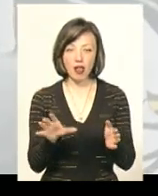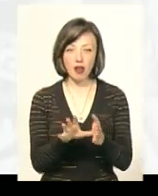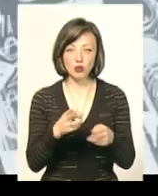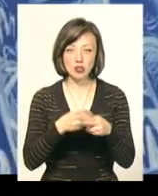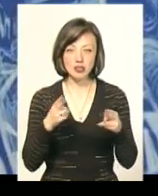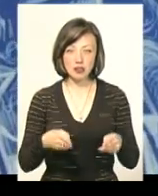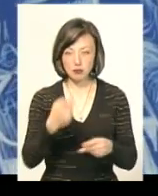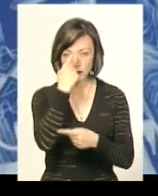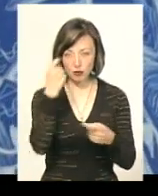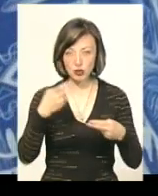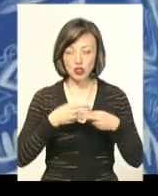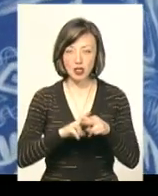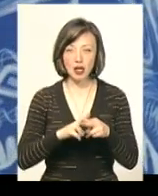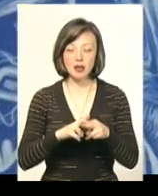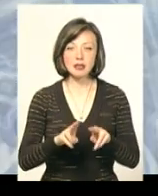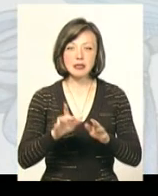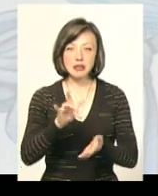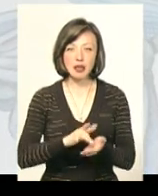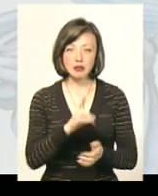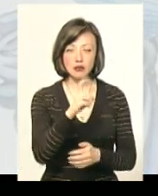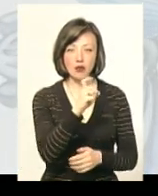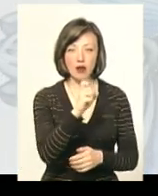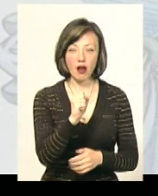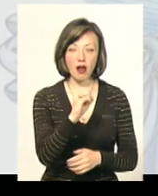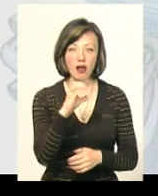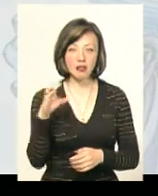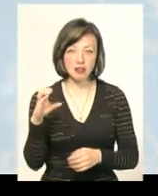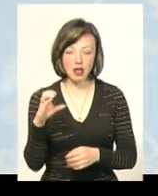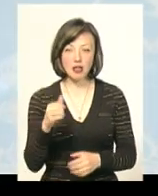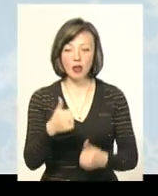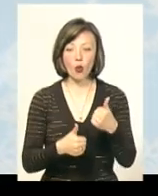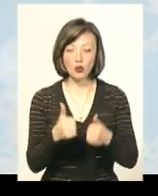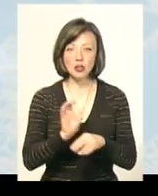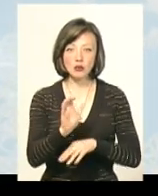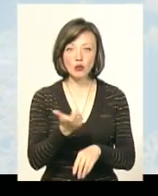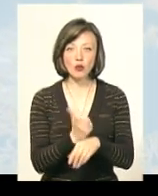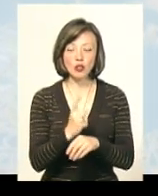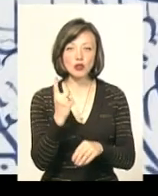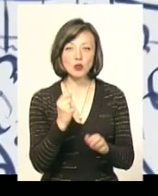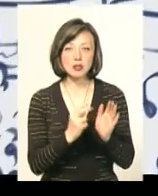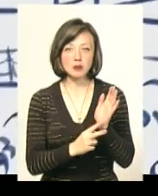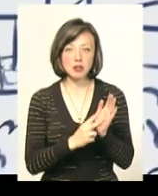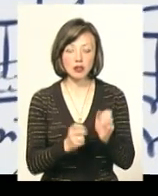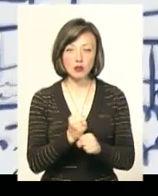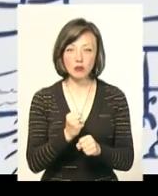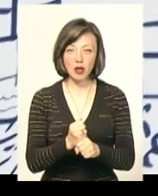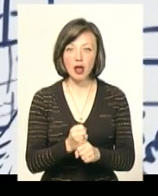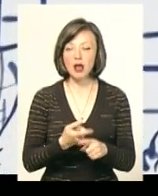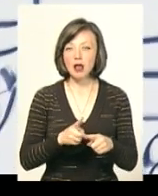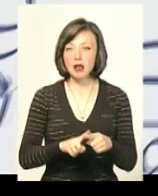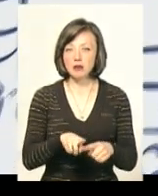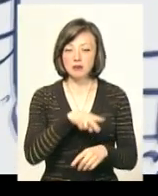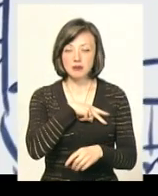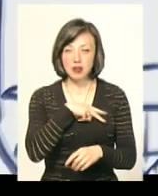Як повідомила інженер інформаційного центру ХАЕС Надія Походонько, на конкурс надійшло понад 170 робіт. Гран-прі цього року